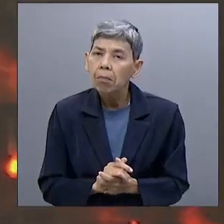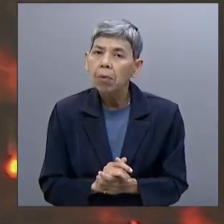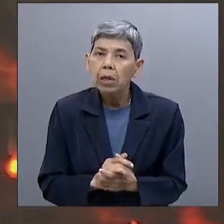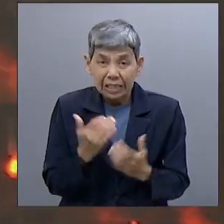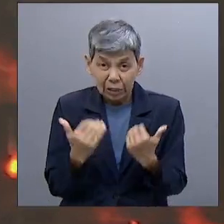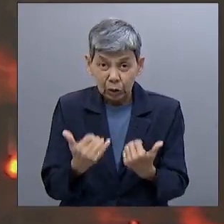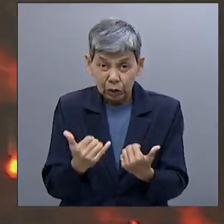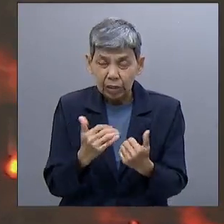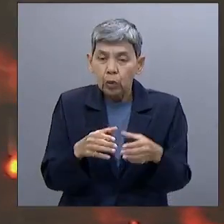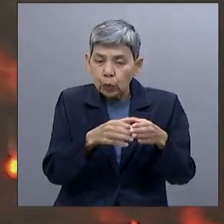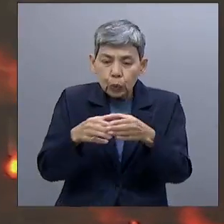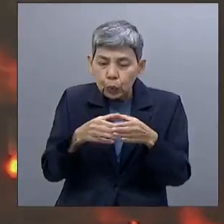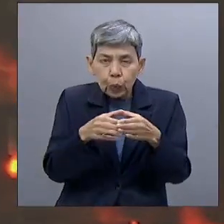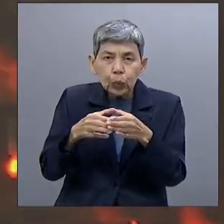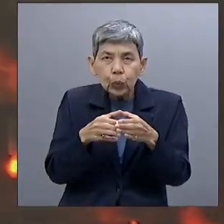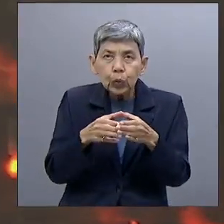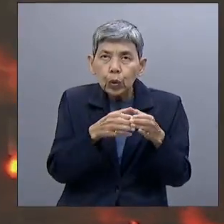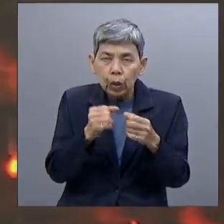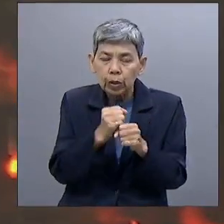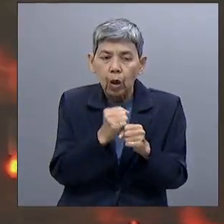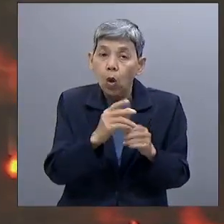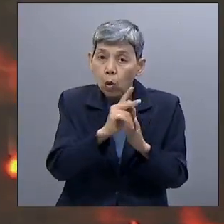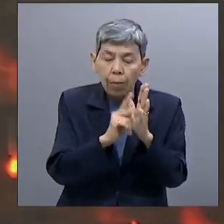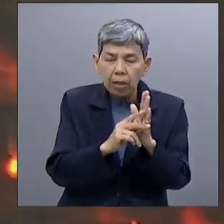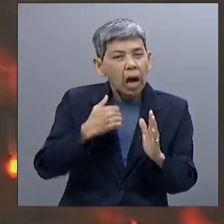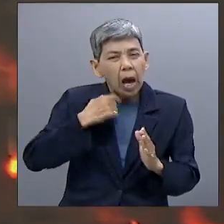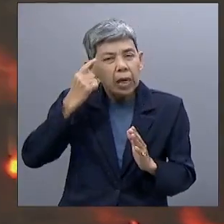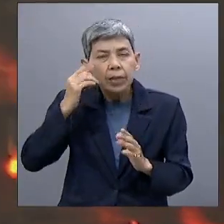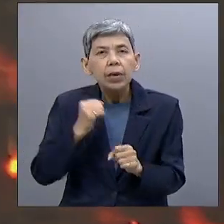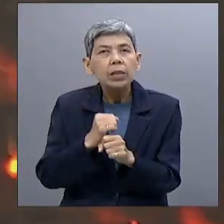งแม้จะเป็นชุดของคณะนิติบัญญัติก็ไม่น่าจะเป็นการ